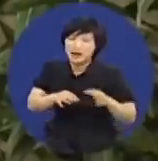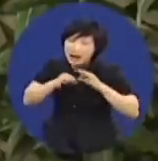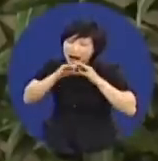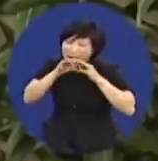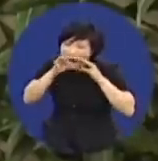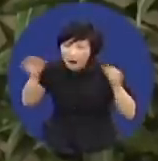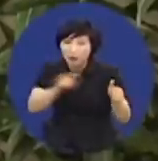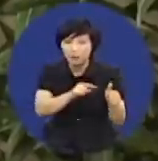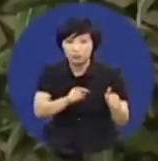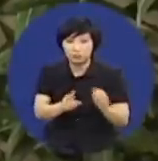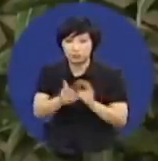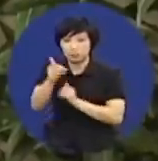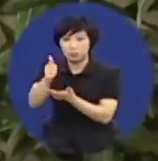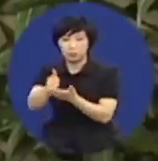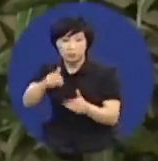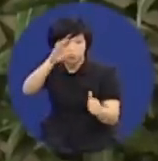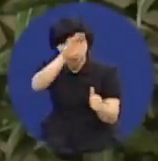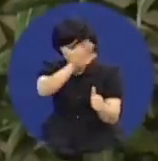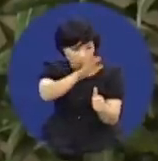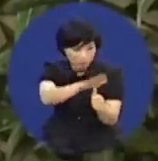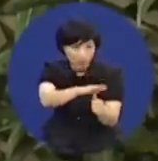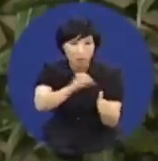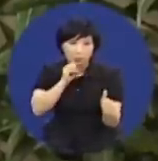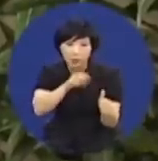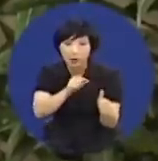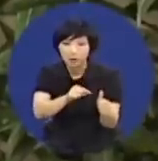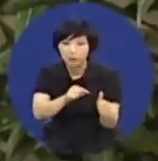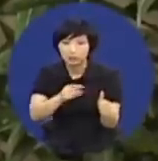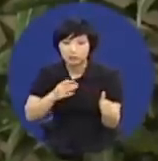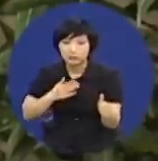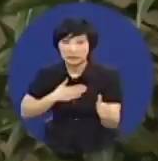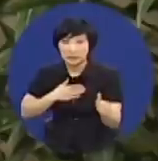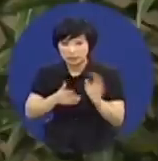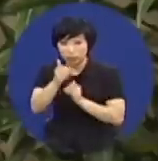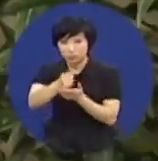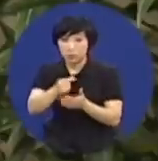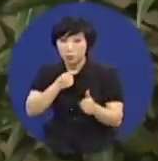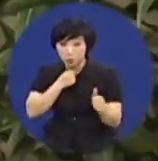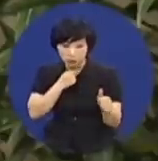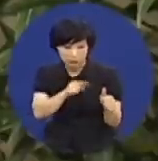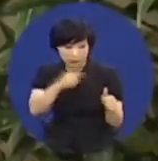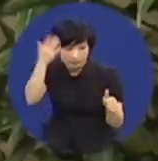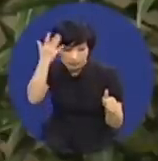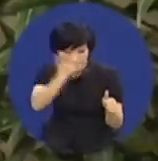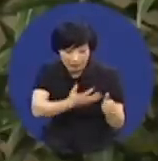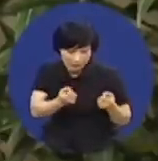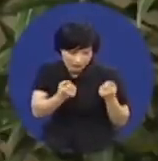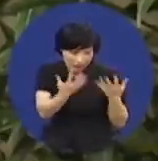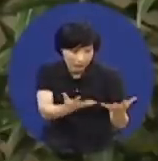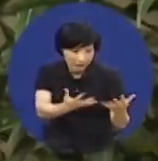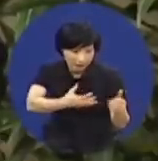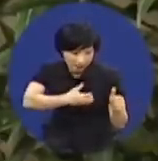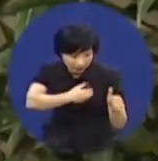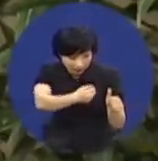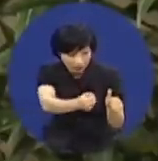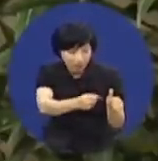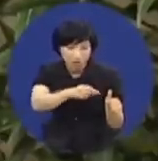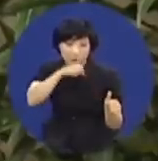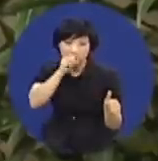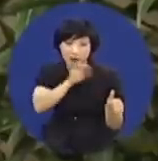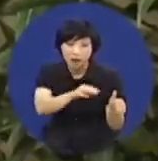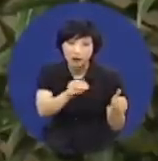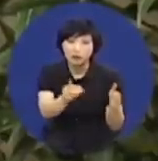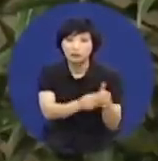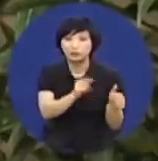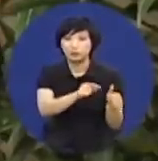エス様は深く憐れみ、手を伸ばして言われます。私の心だ、記憶なれ。